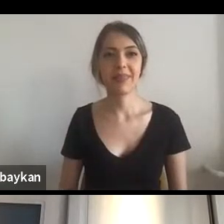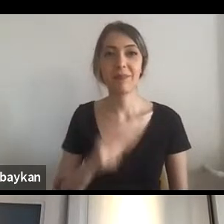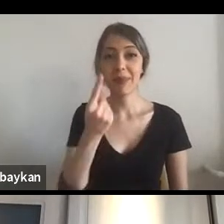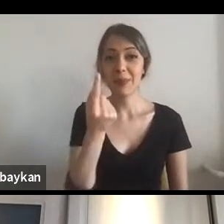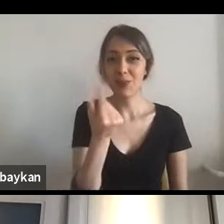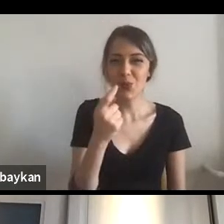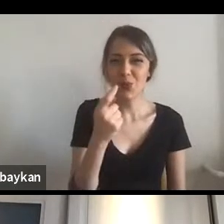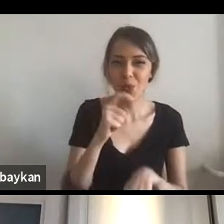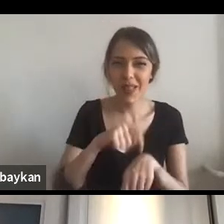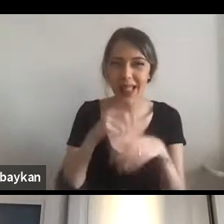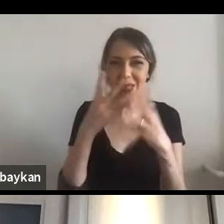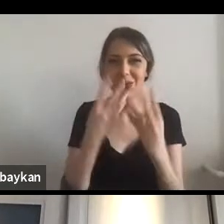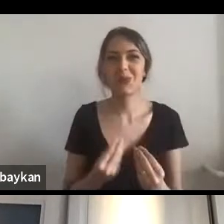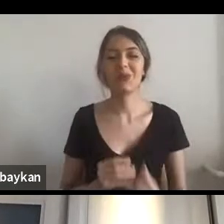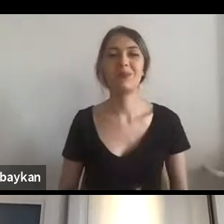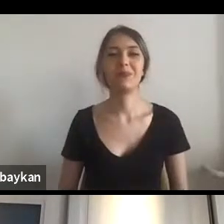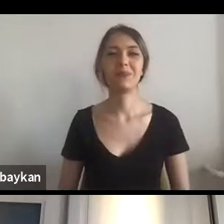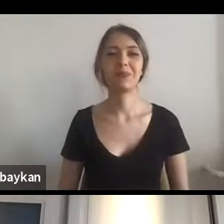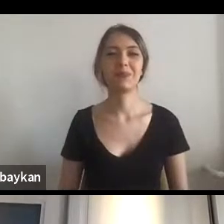1,5 saat olacak.